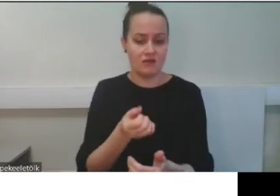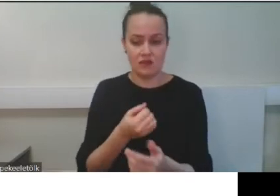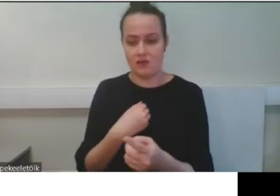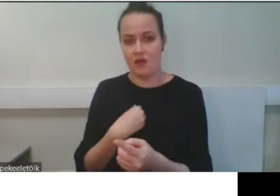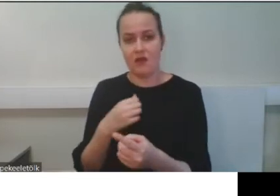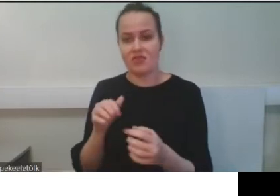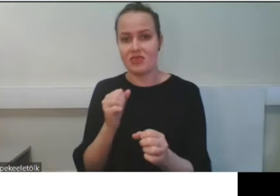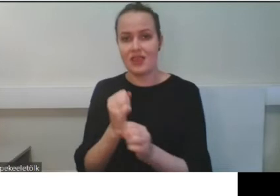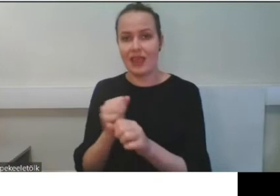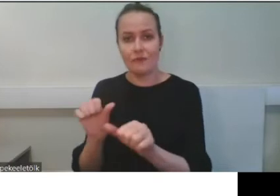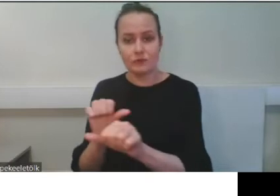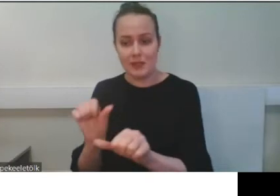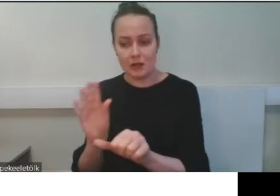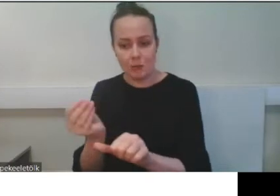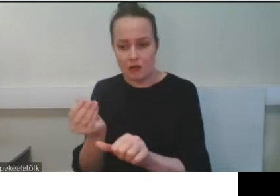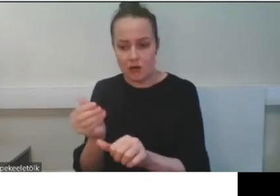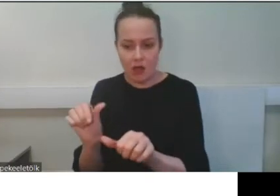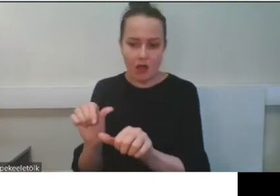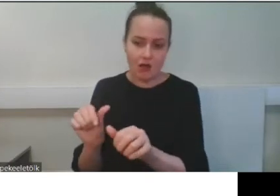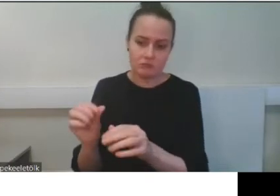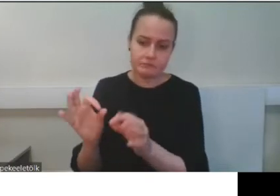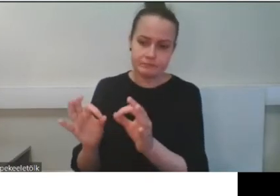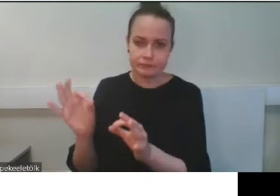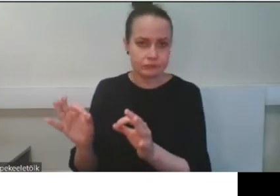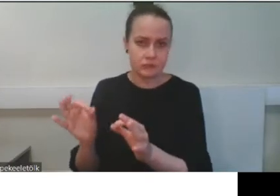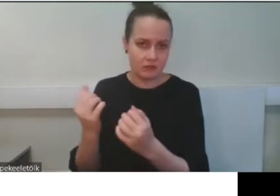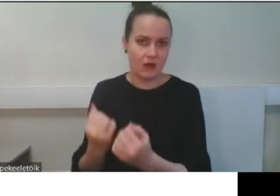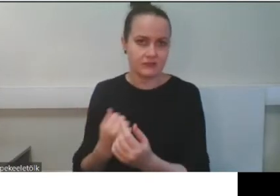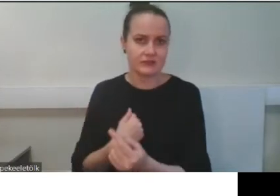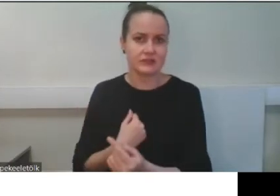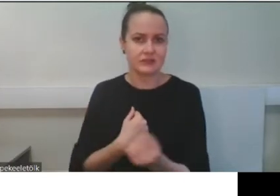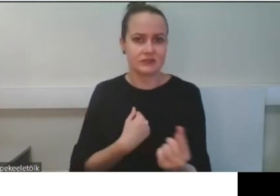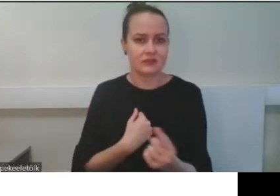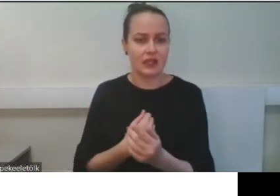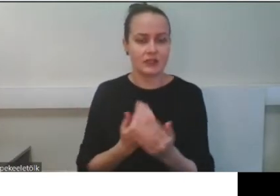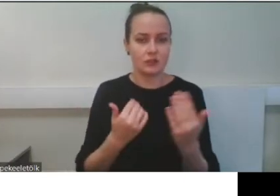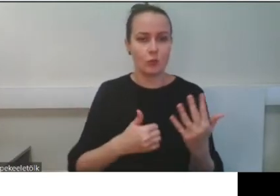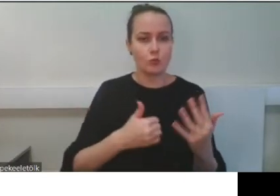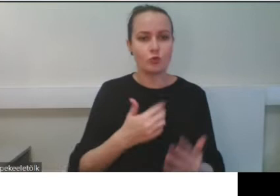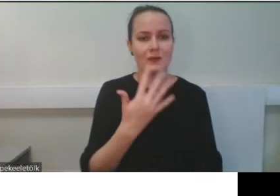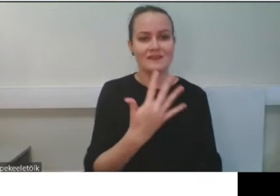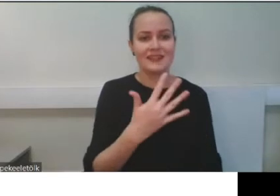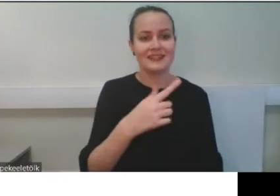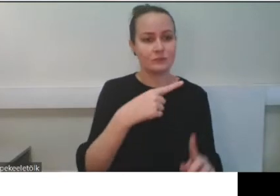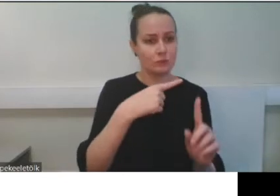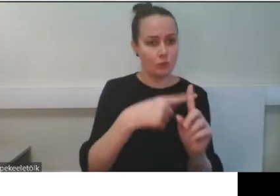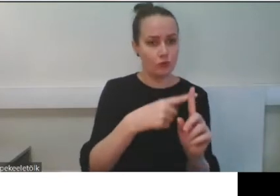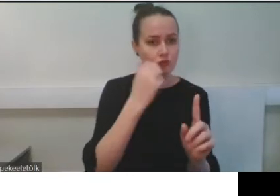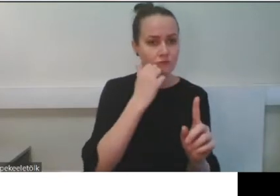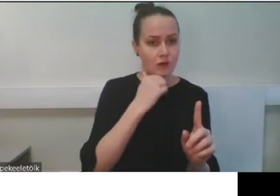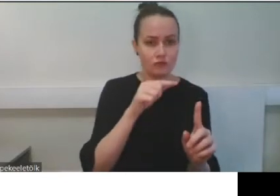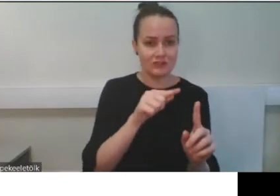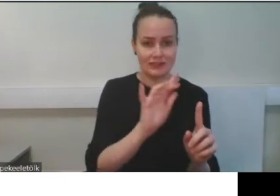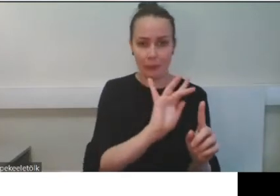väljajätmisel väga palju tegelikult ei suureneks , et nad , põhjus ongi selles , et nad ei saagi väga palju erinevaid